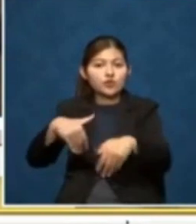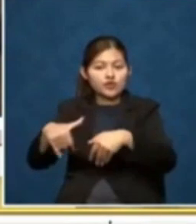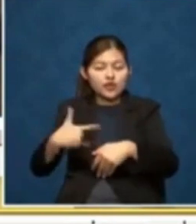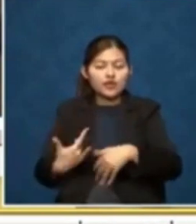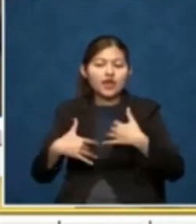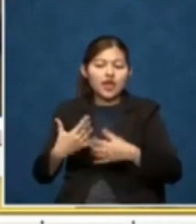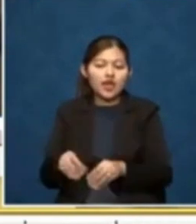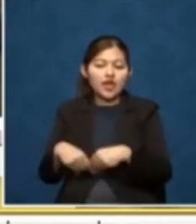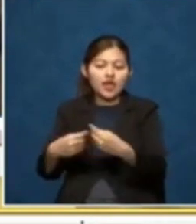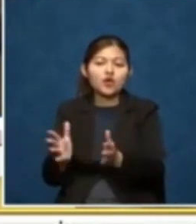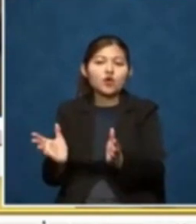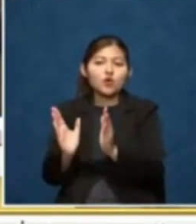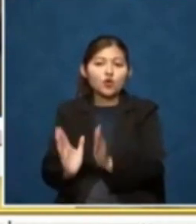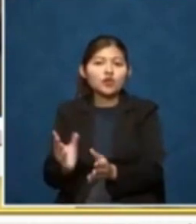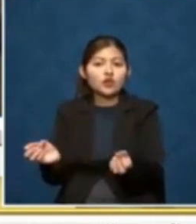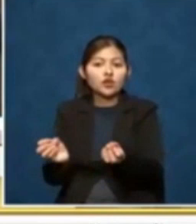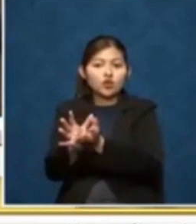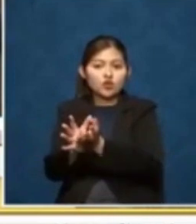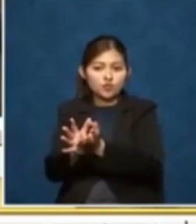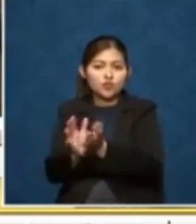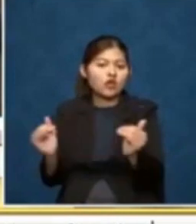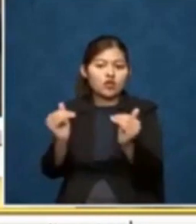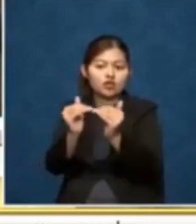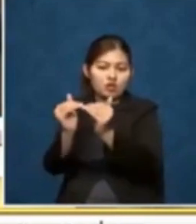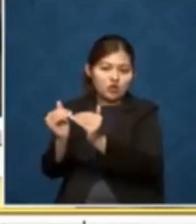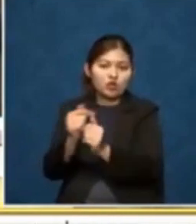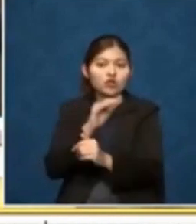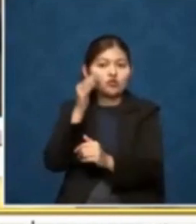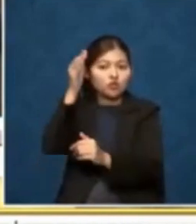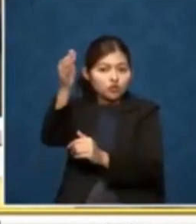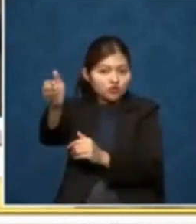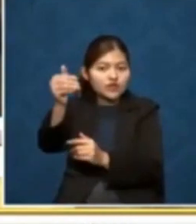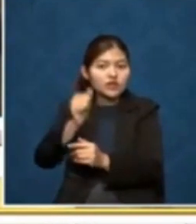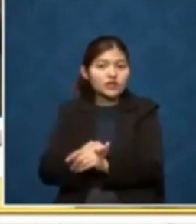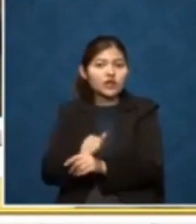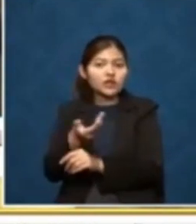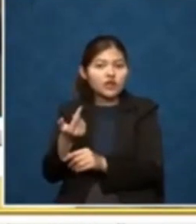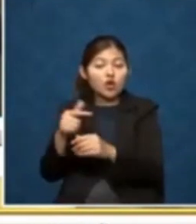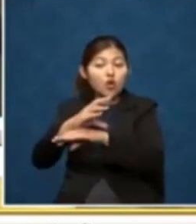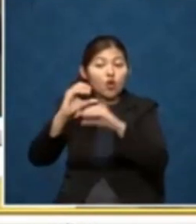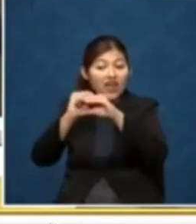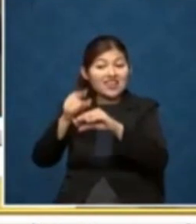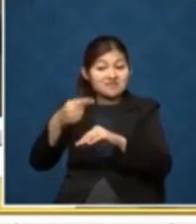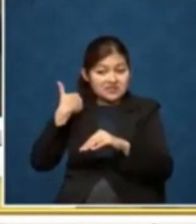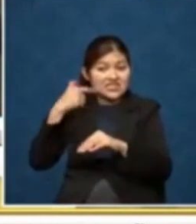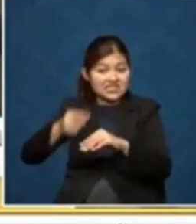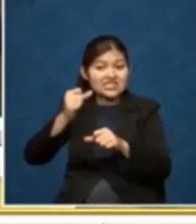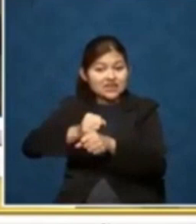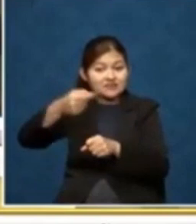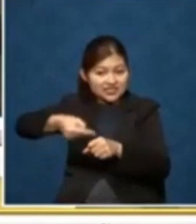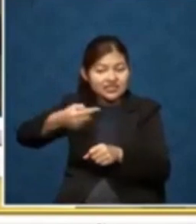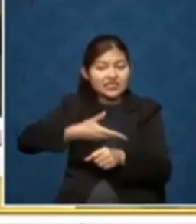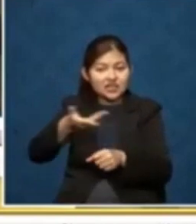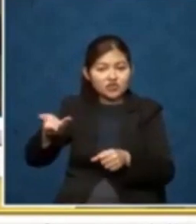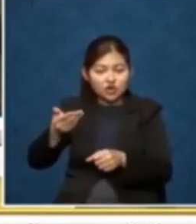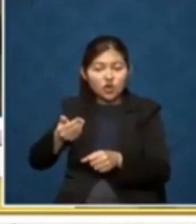เยียวยาผู้ได้รับผลกระทบขอให้เกิดอย่างยุติธรรมหากวันหนึ่งข้างหน้าเราจำเป็นที่จะต้องมีโครงการนี้จริงๆนะคะดิ